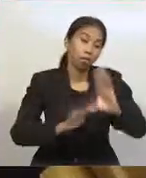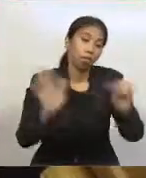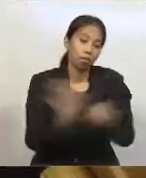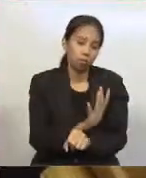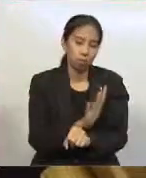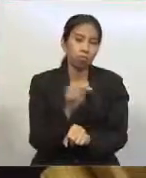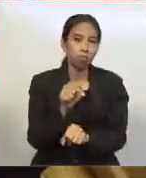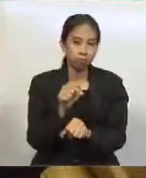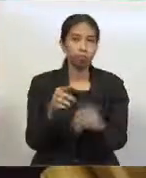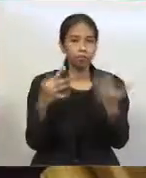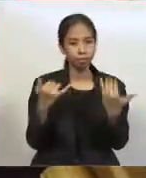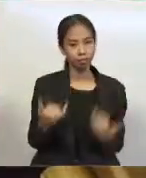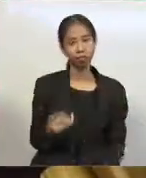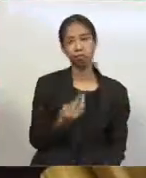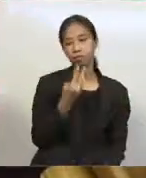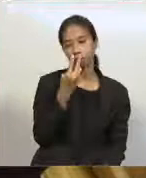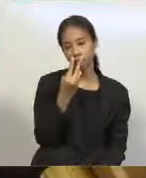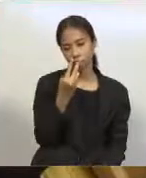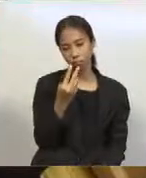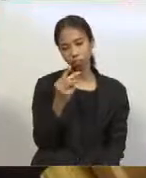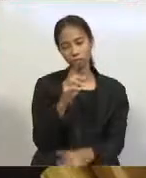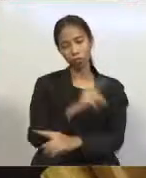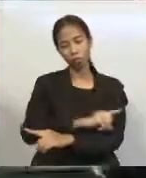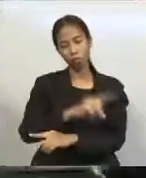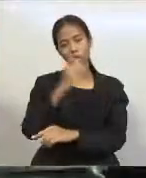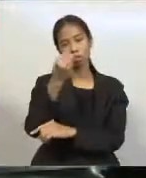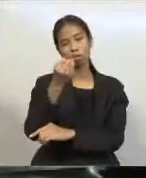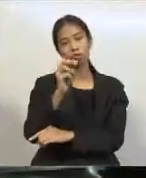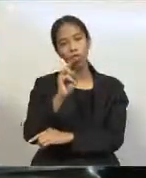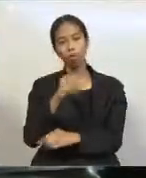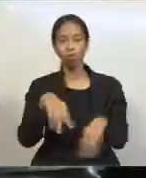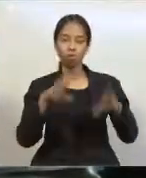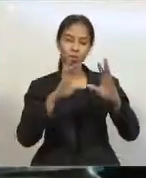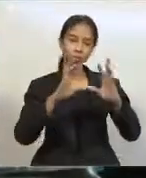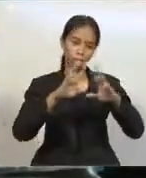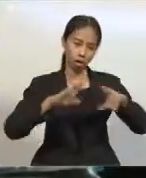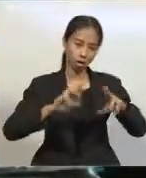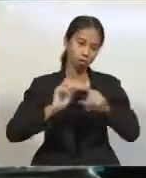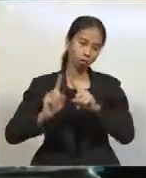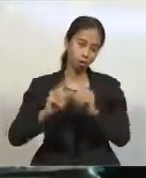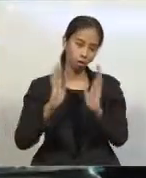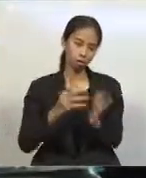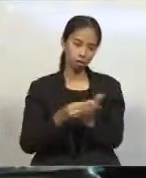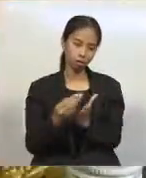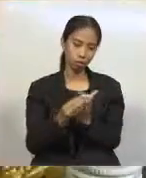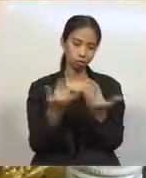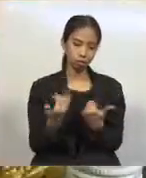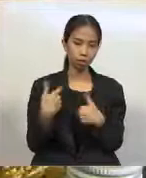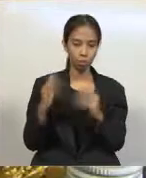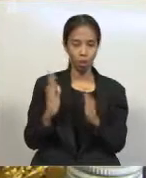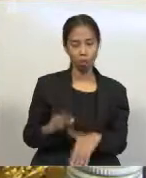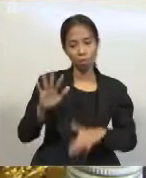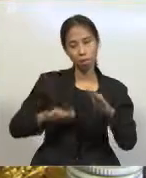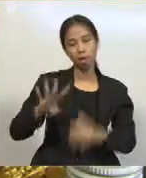ามาดูบรรยากาศการใช้จ่าย12วันแรกกันสักหน่อยนะคะคึกคักขนาดไหนพบว่ามีผู้ใช้สิทธิ์